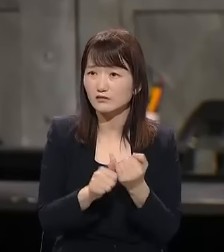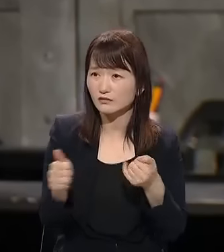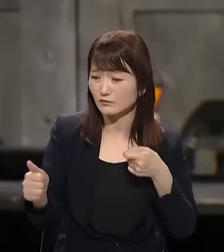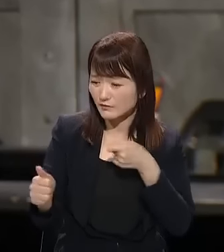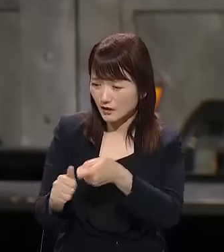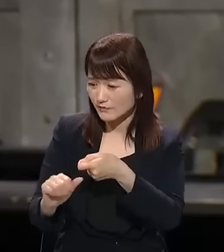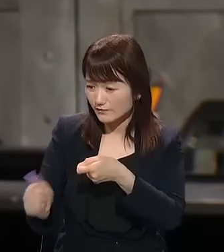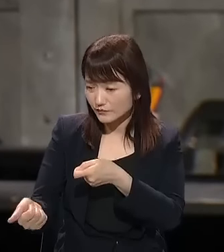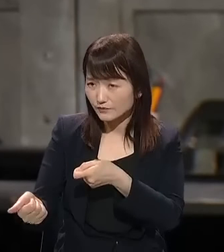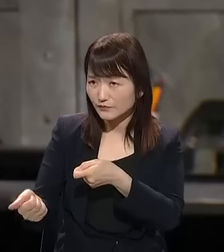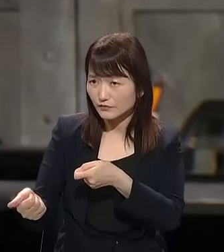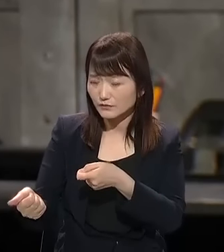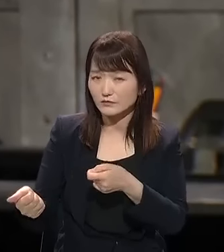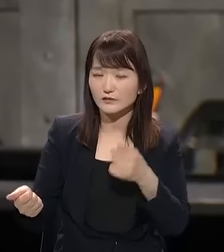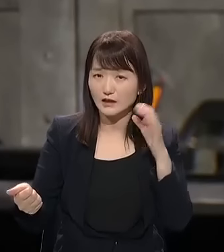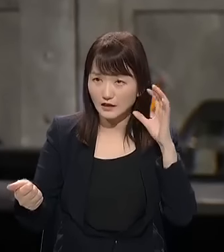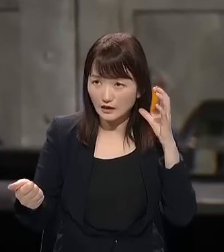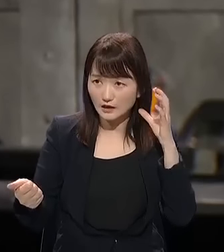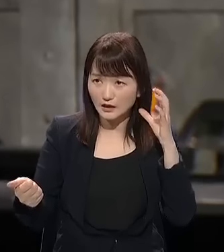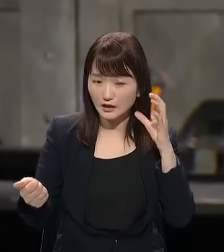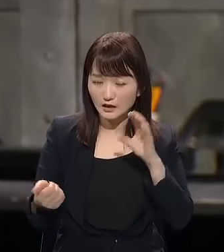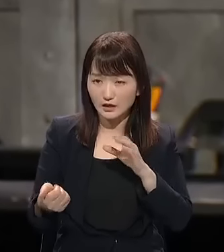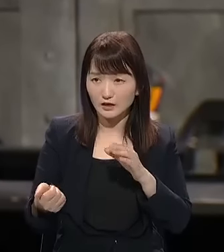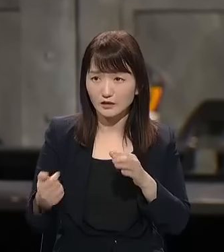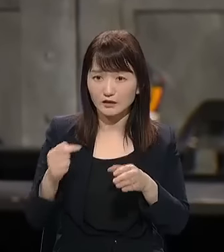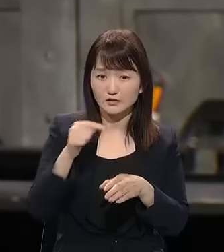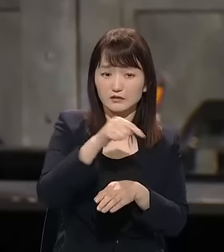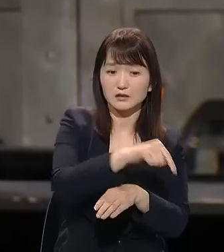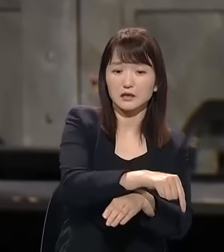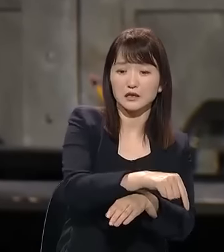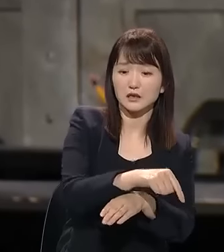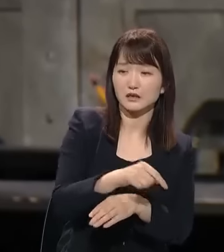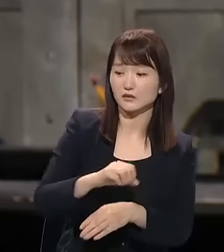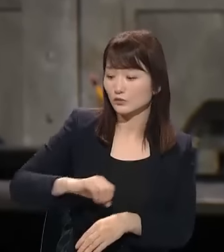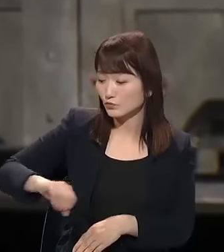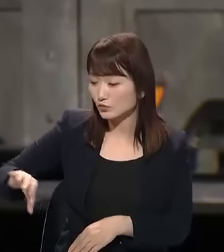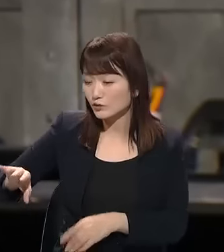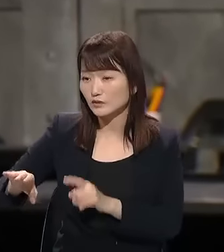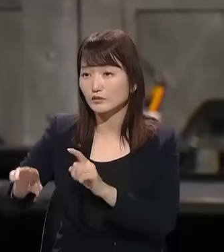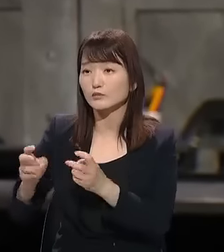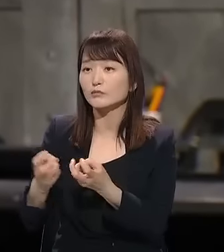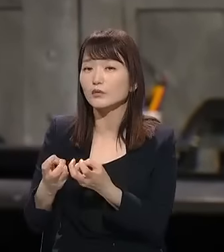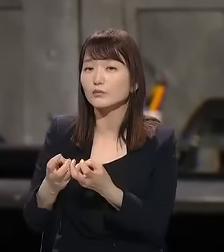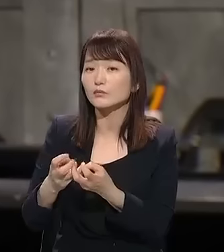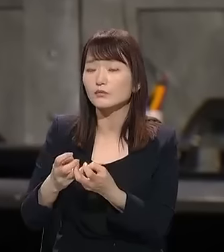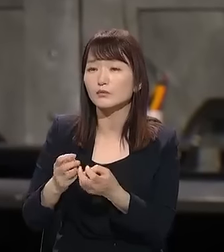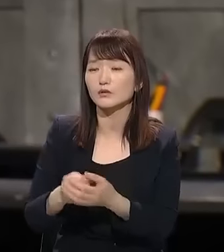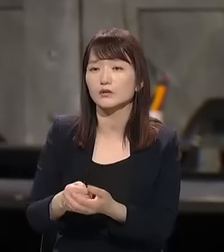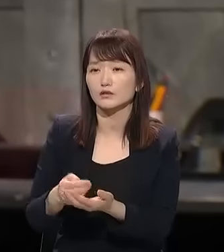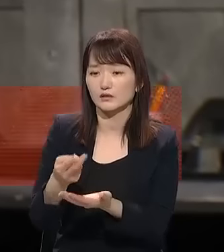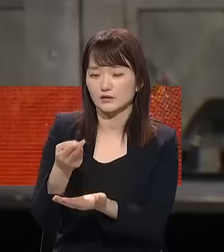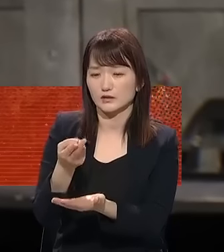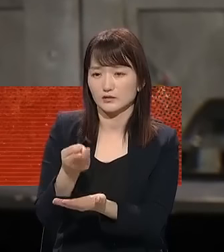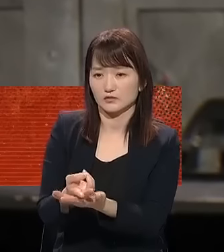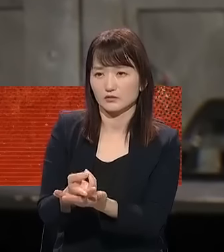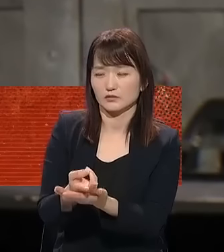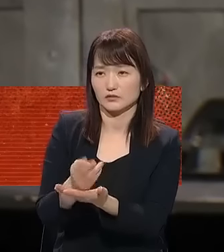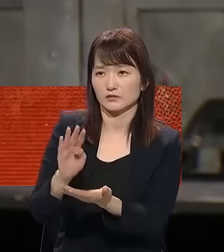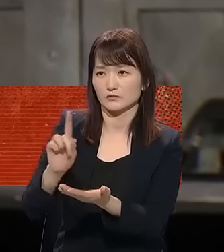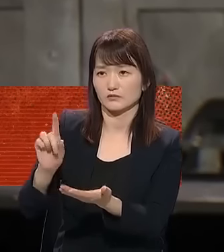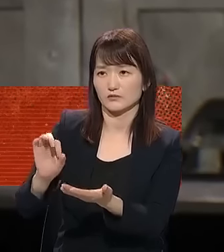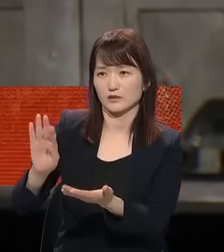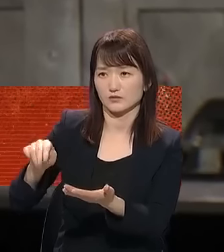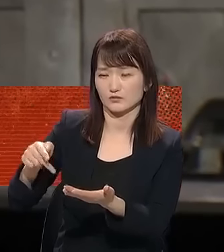시신을 아이들이 이제 나가자 말자 유기를 했습니다 유기하는 방법들은 뭐 방부제도 뿌리고 김장용 비밀 비닐 같은